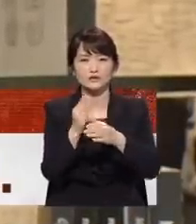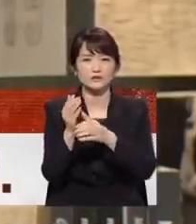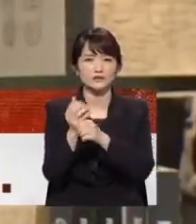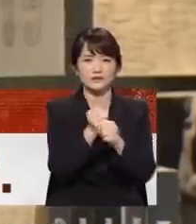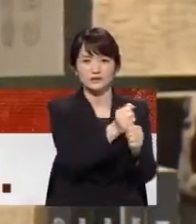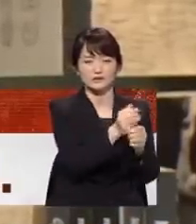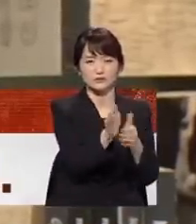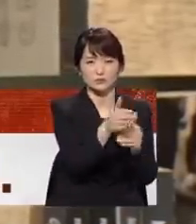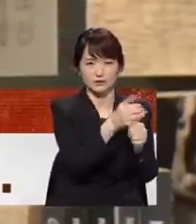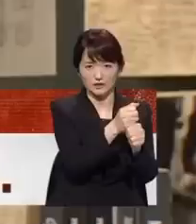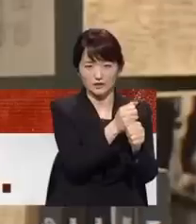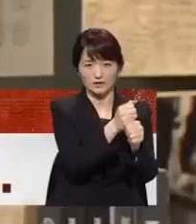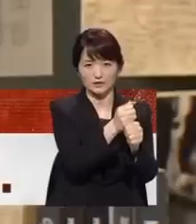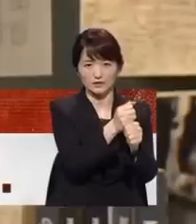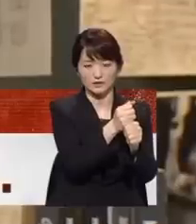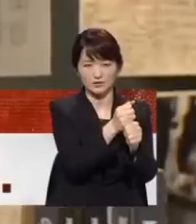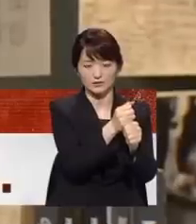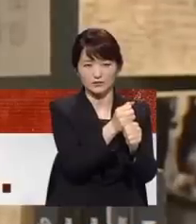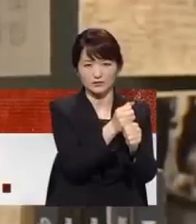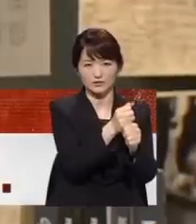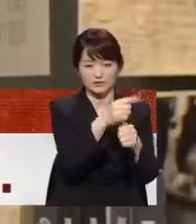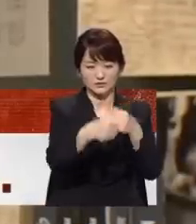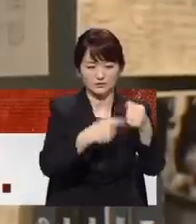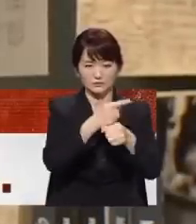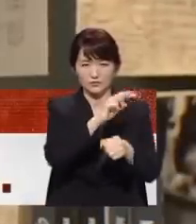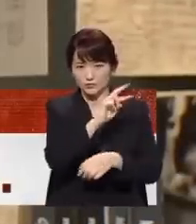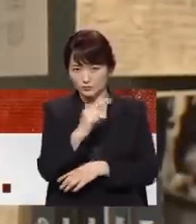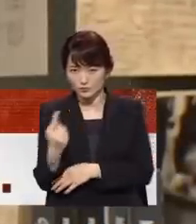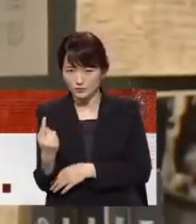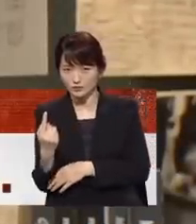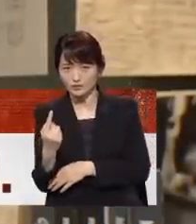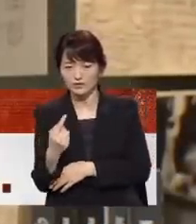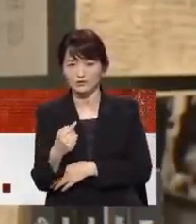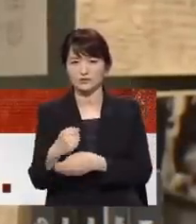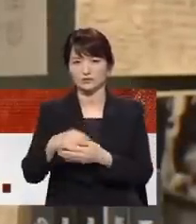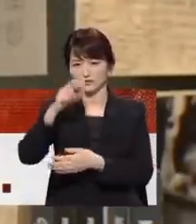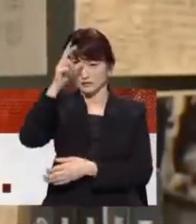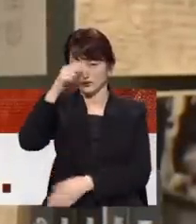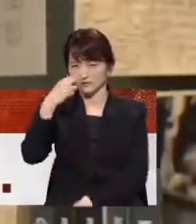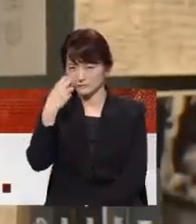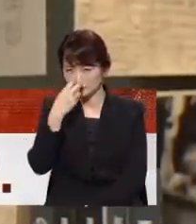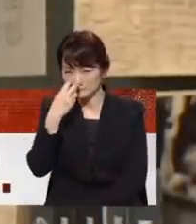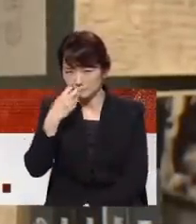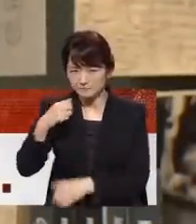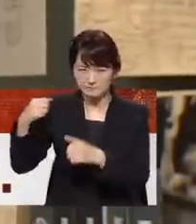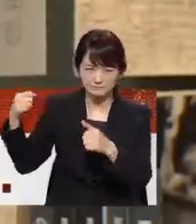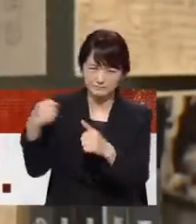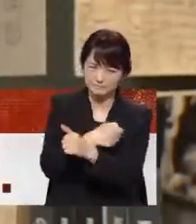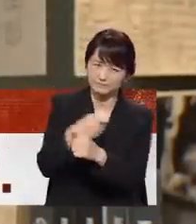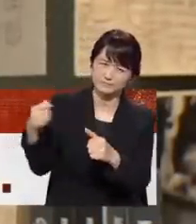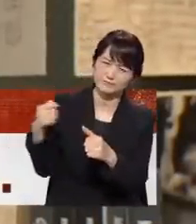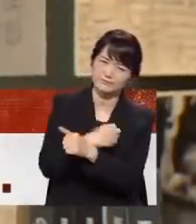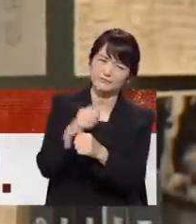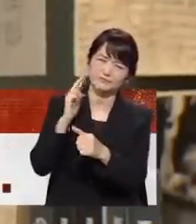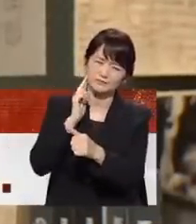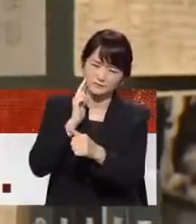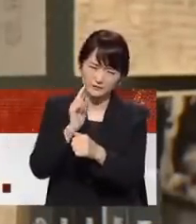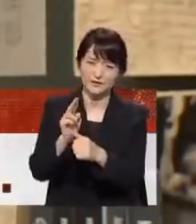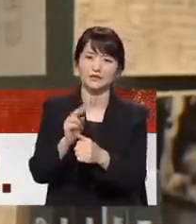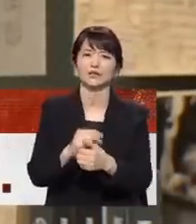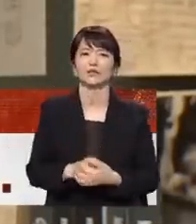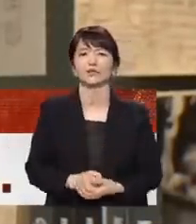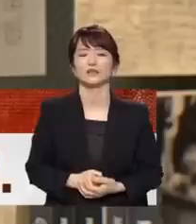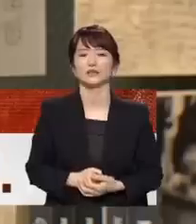다행히 당시 1년 만에 돌아오시긴 했지만 이후 공안당국의 감시, 폭력 이루 말할 수가